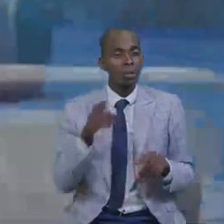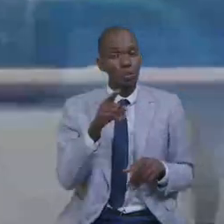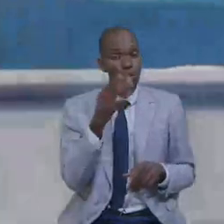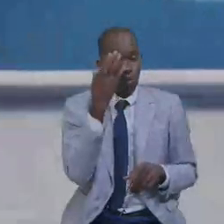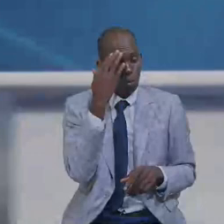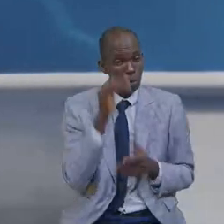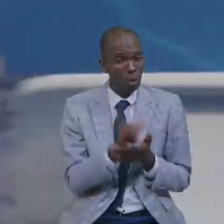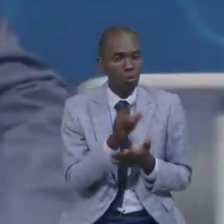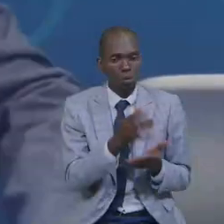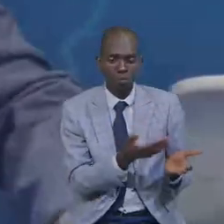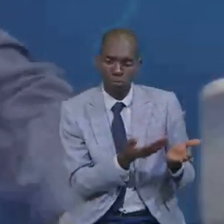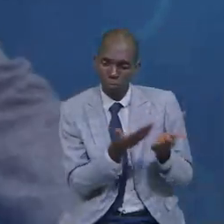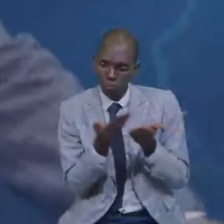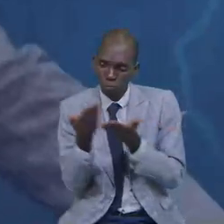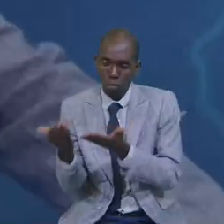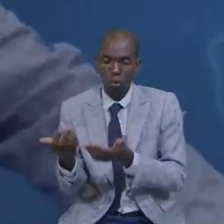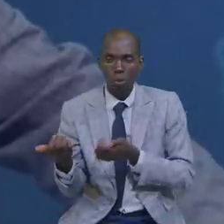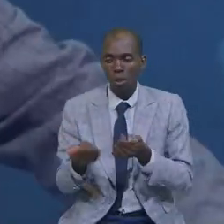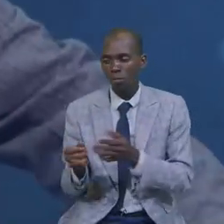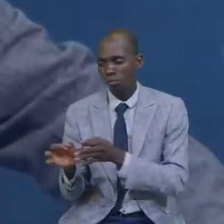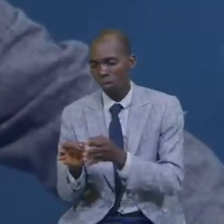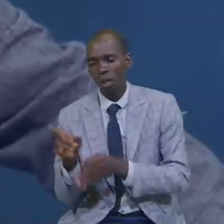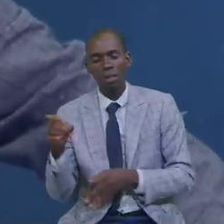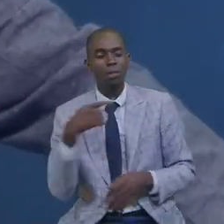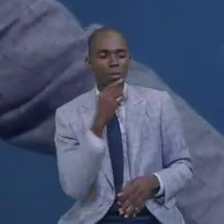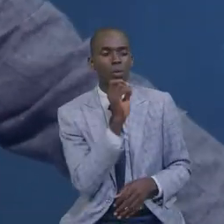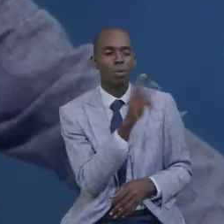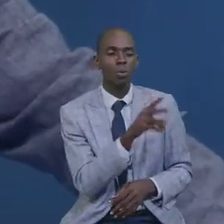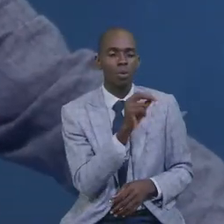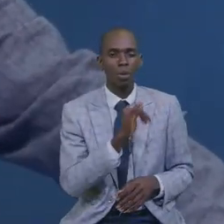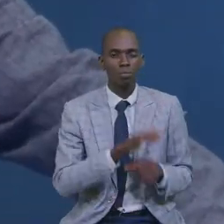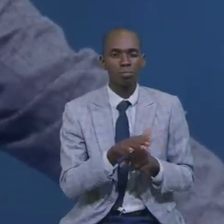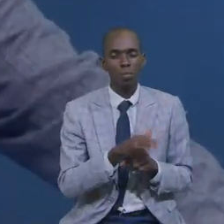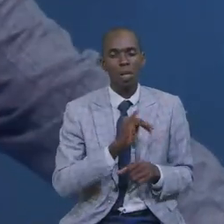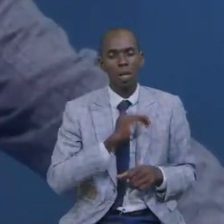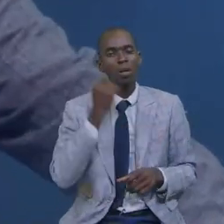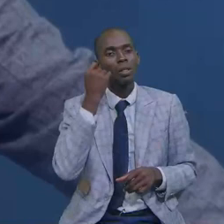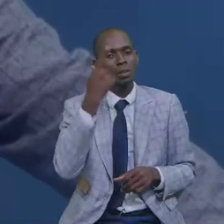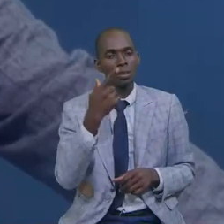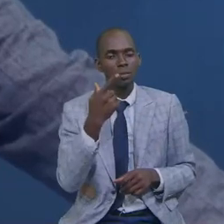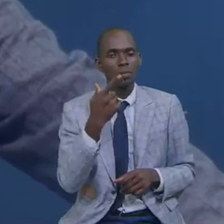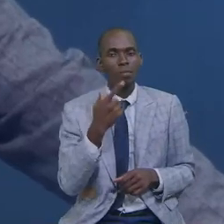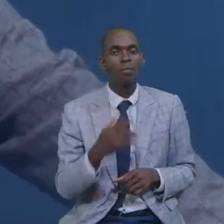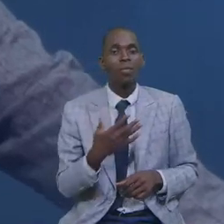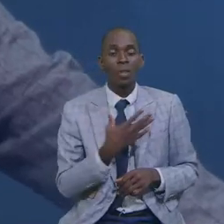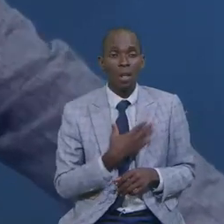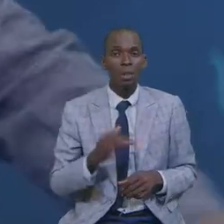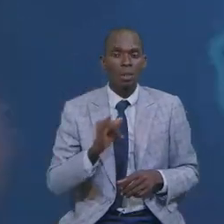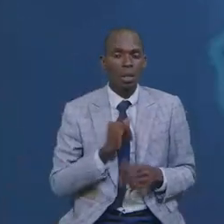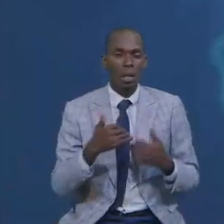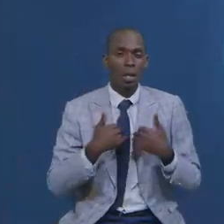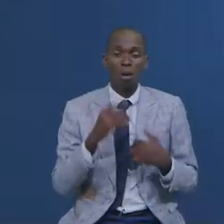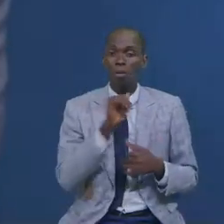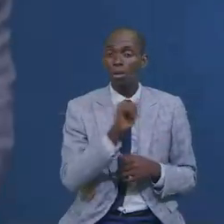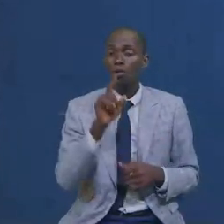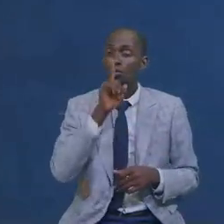assez bon tu l'amènes chez lui je comprends je comprends j'ai une vraie histoire